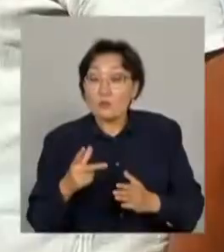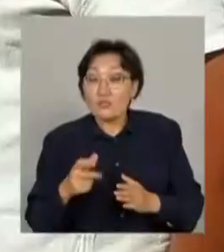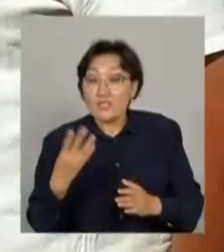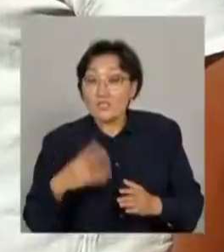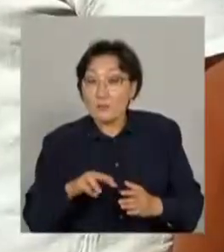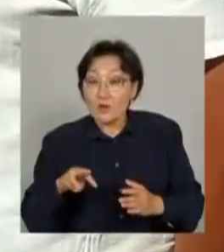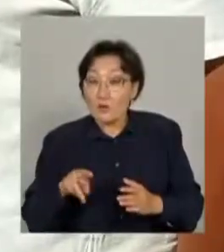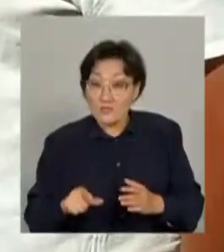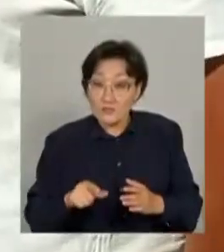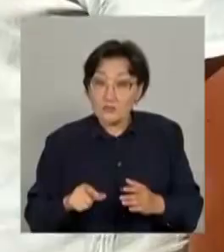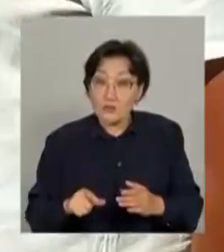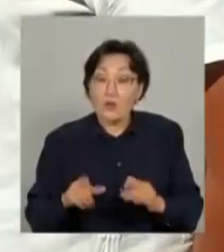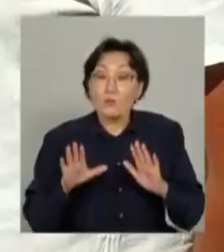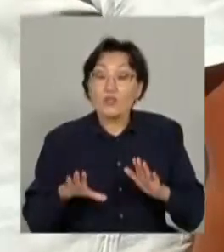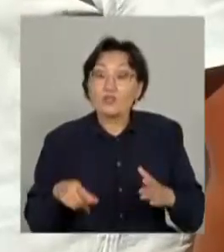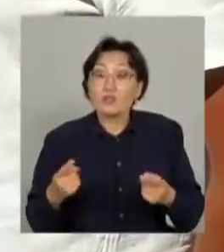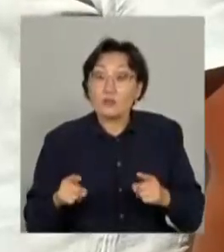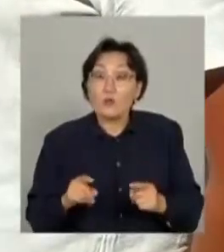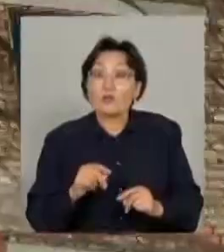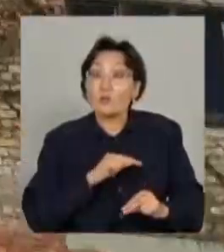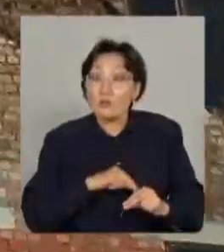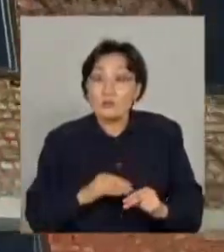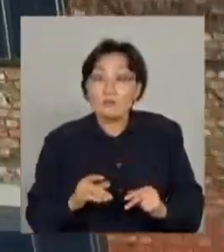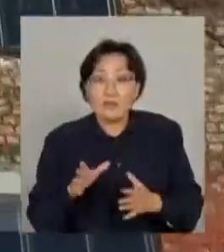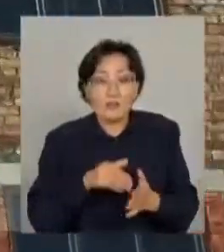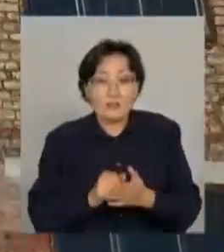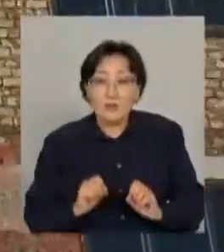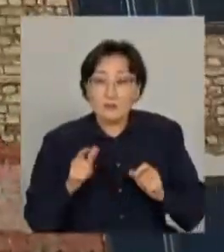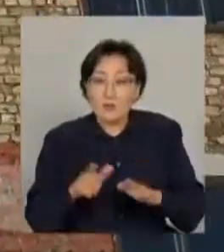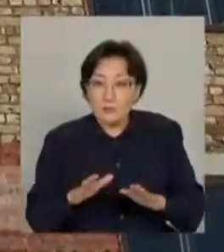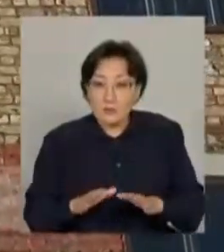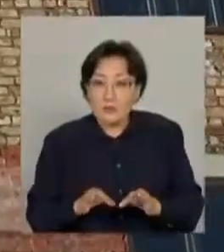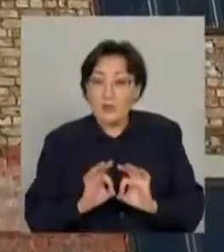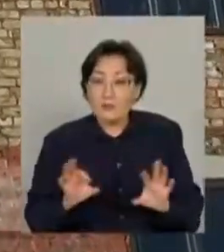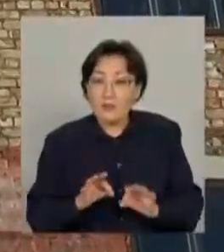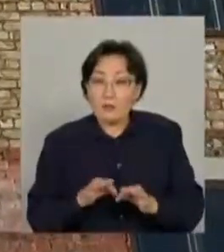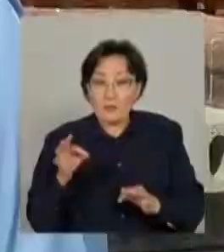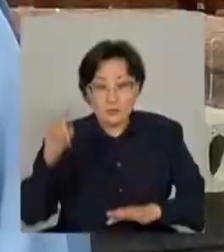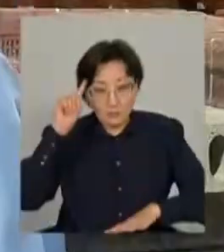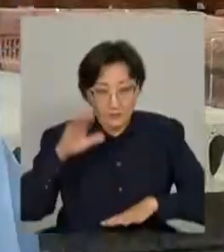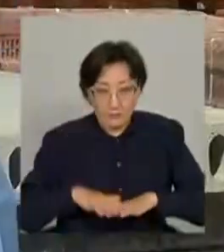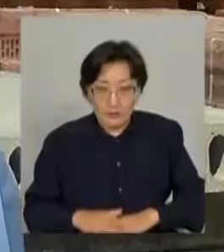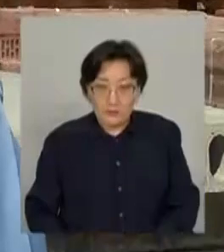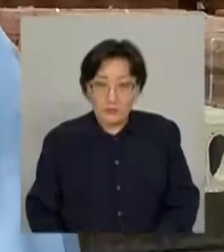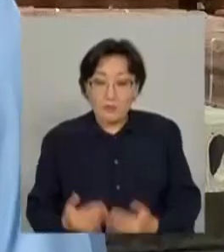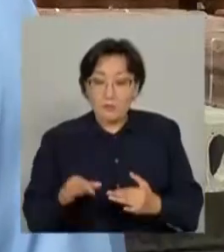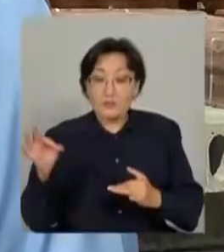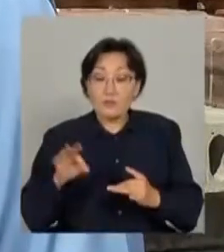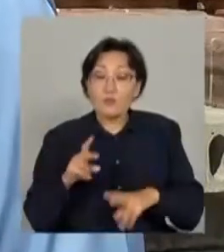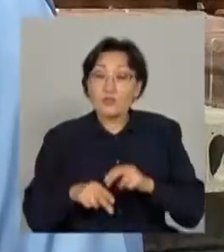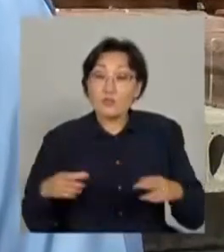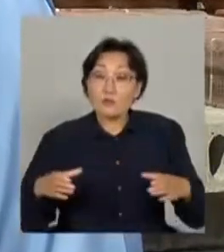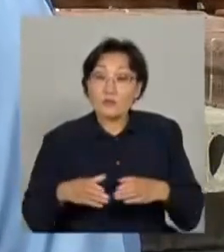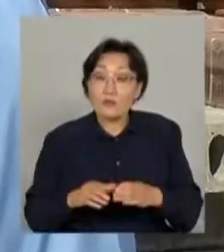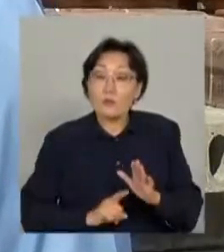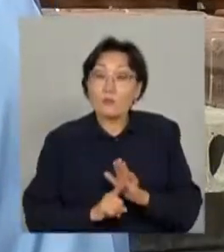340 миллионов тенге. Только почему к делу до сих пор не приступили, объяснили в областном акимате. На данный момент подрядчик не может